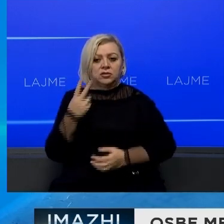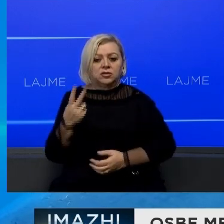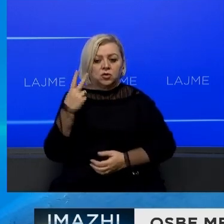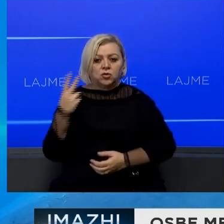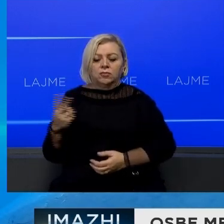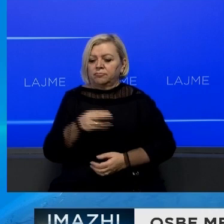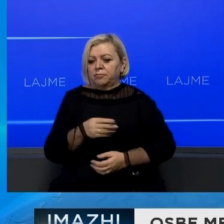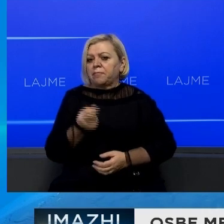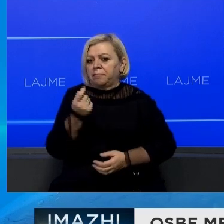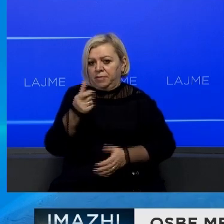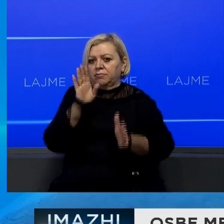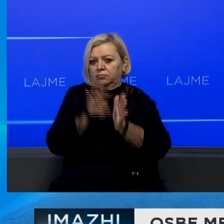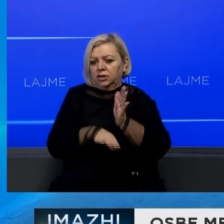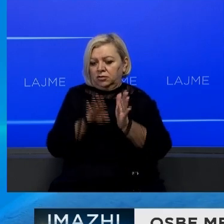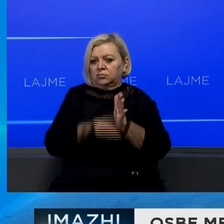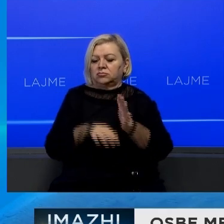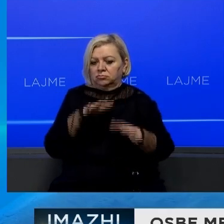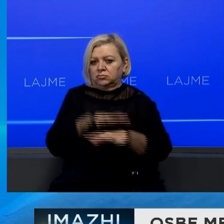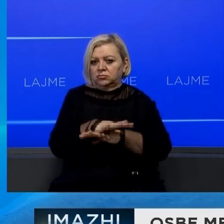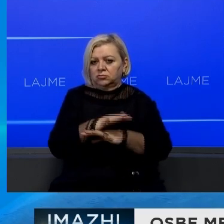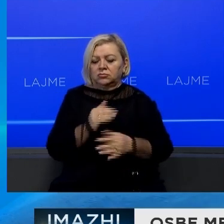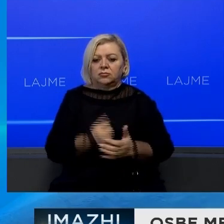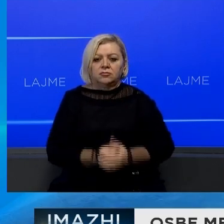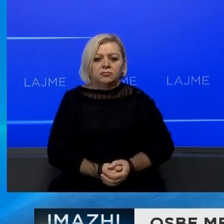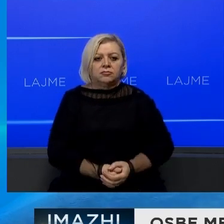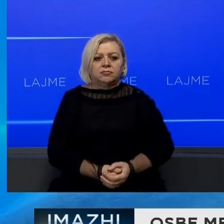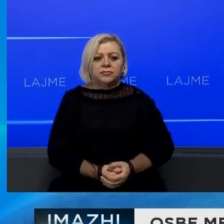ketë më pak incidente të tilla.